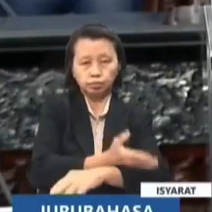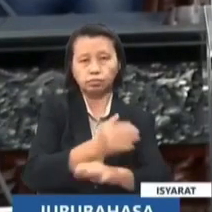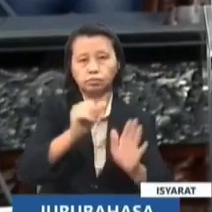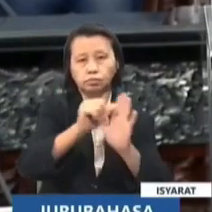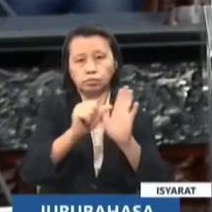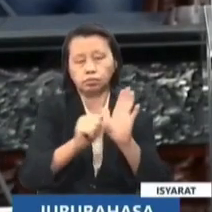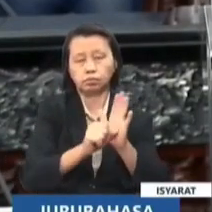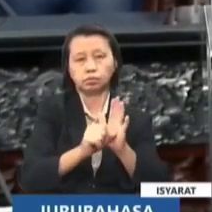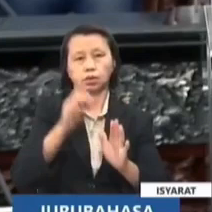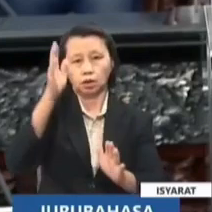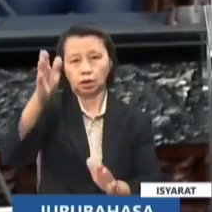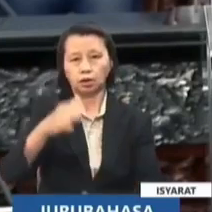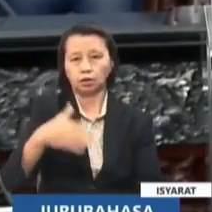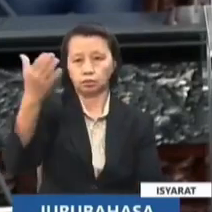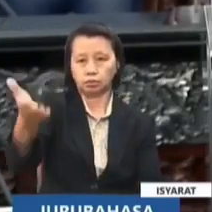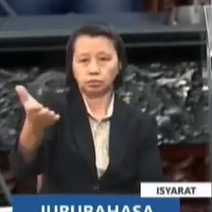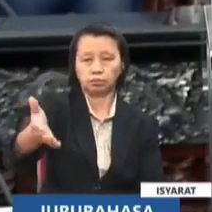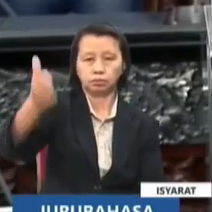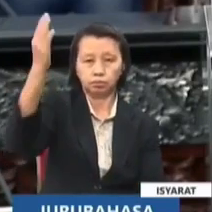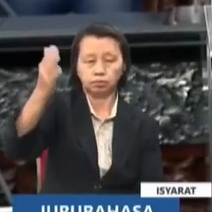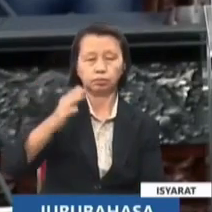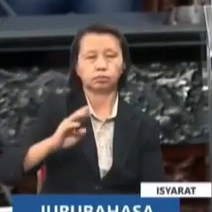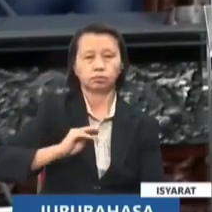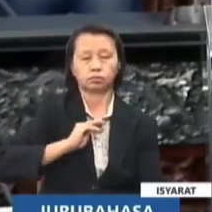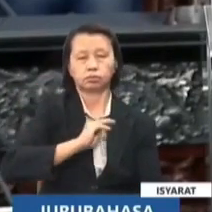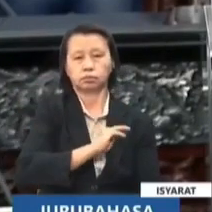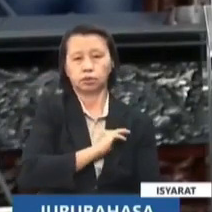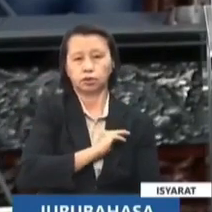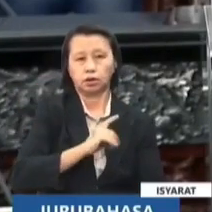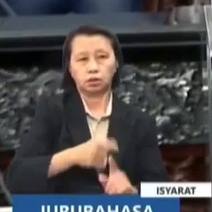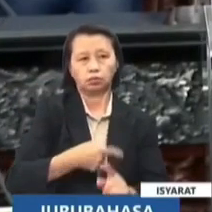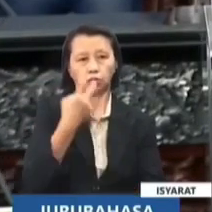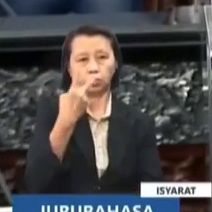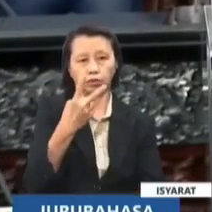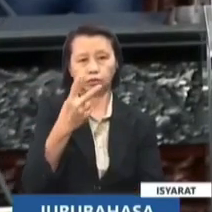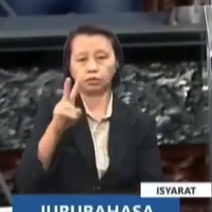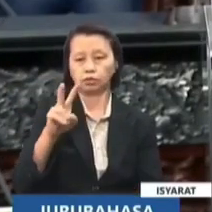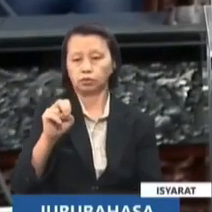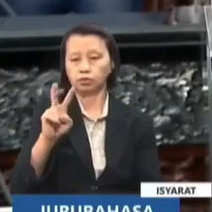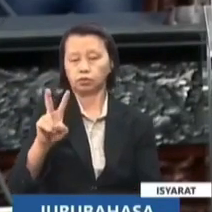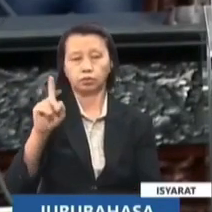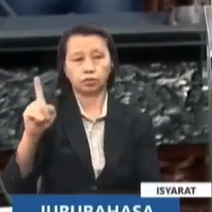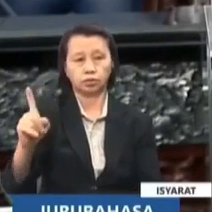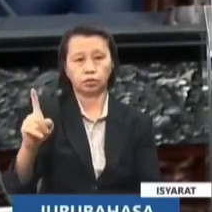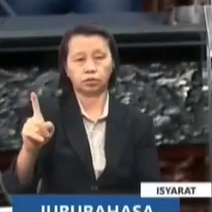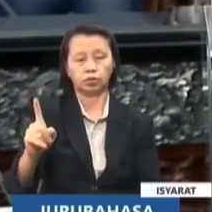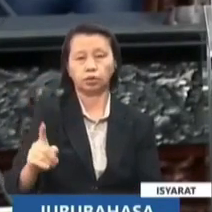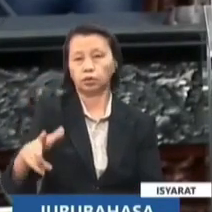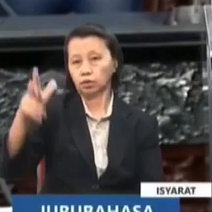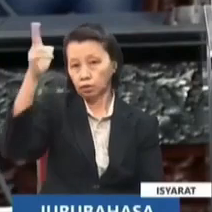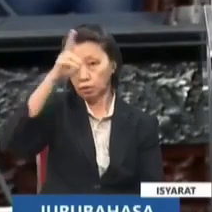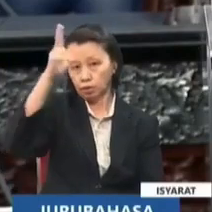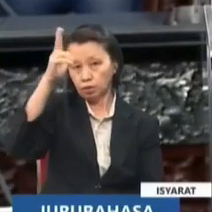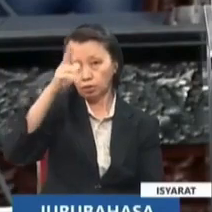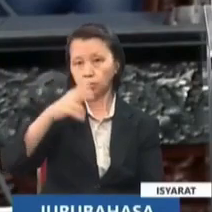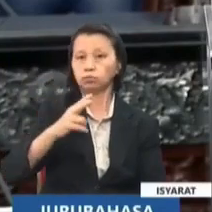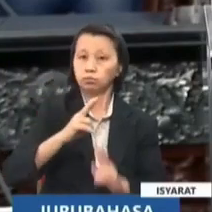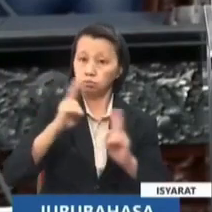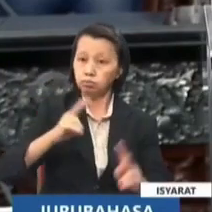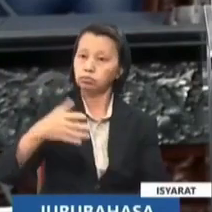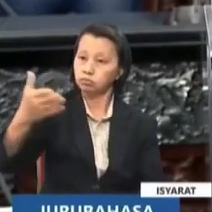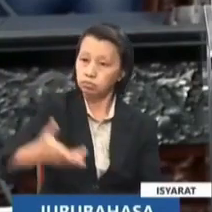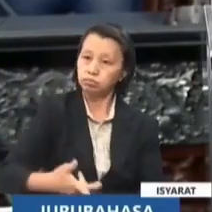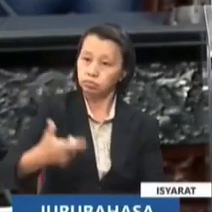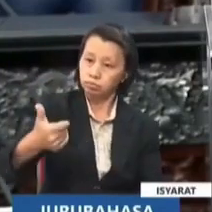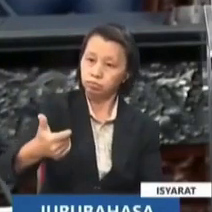ini dijelurkan dibentang kepada Jemaah Menteri pada Disember 2021, Yang Berhormat. Kerjaan amat mengalu-ngalu,